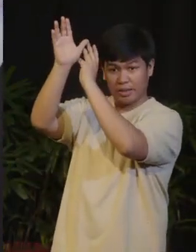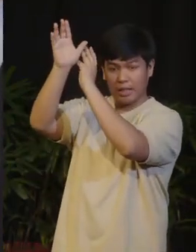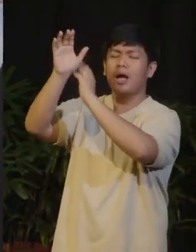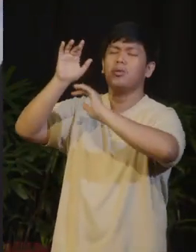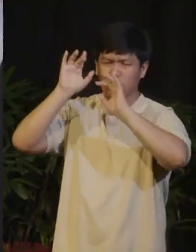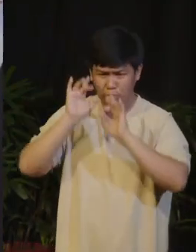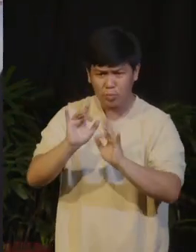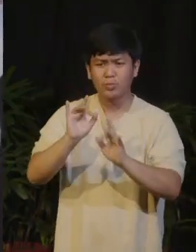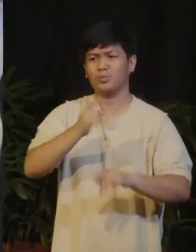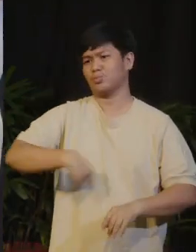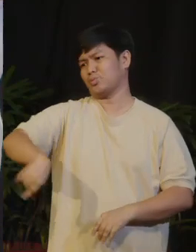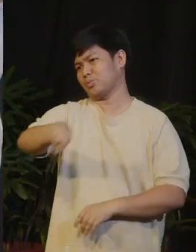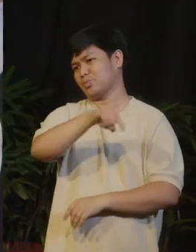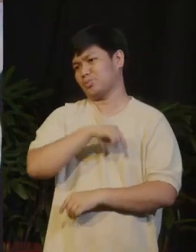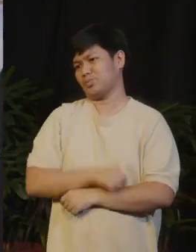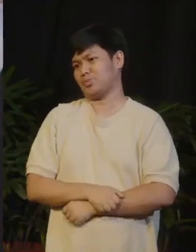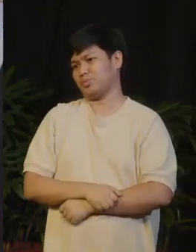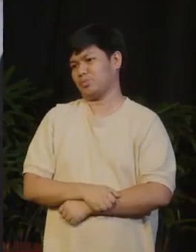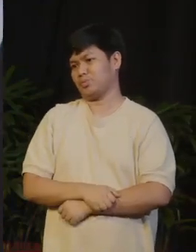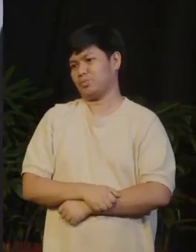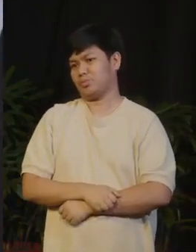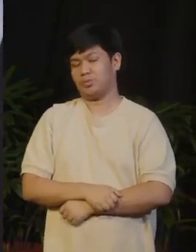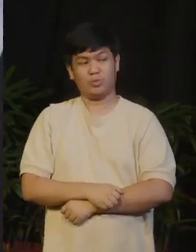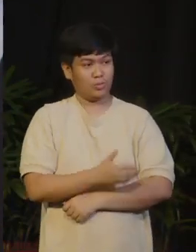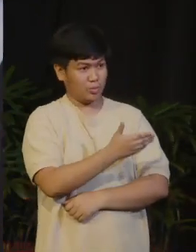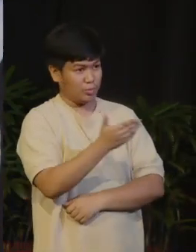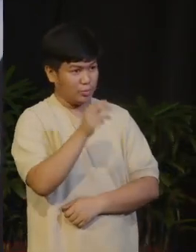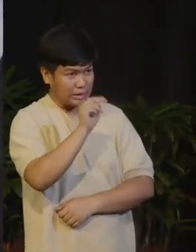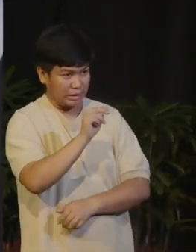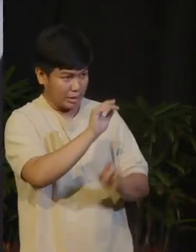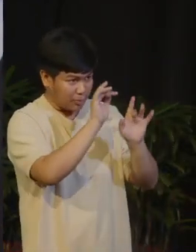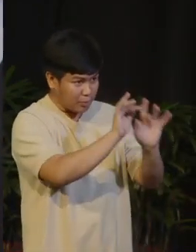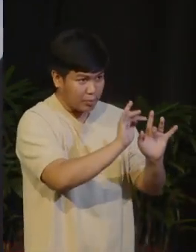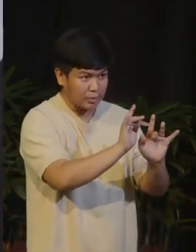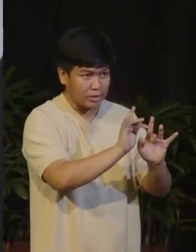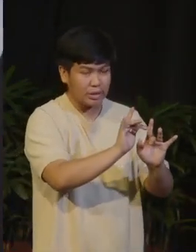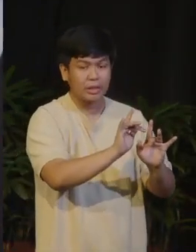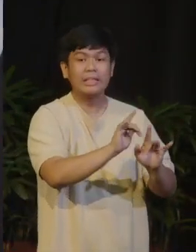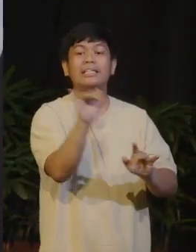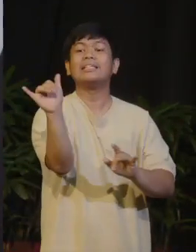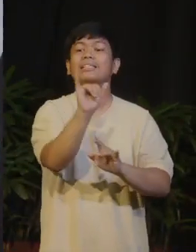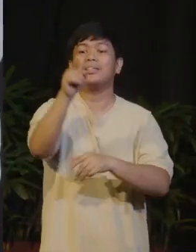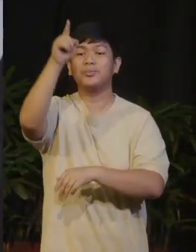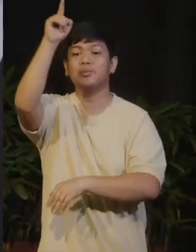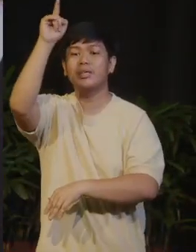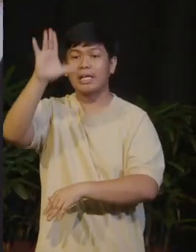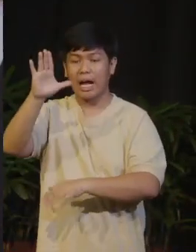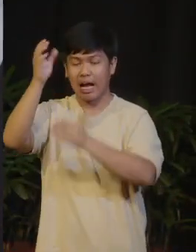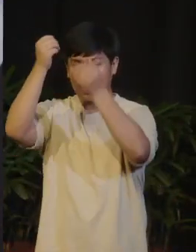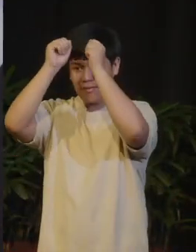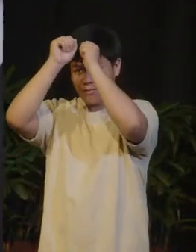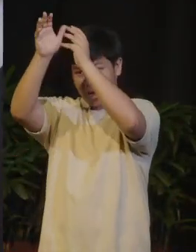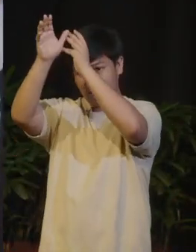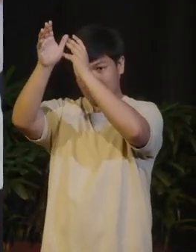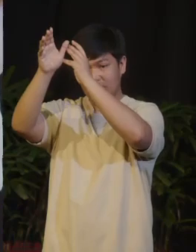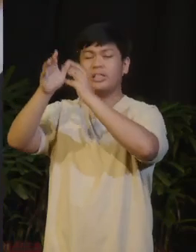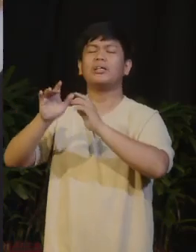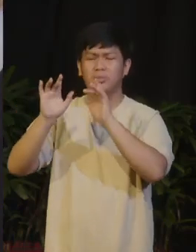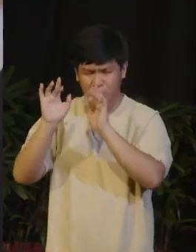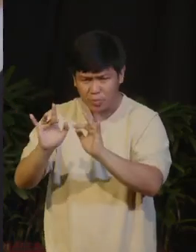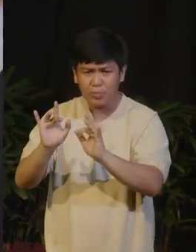is merciful. Maging mahabagin kayo, katulad ng inyong amang nasa langit, na siya